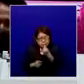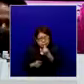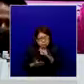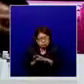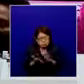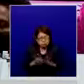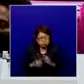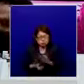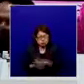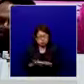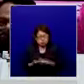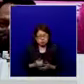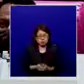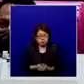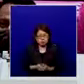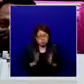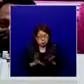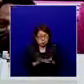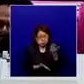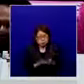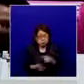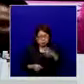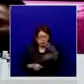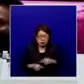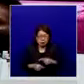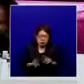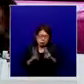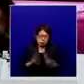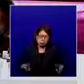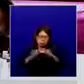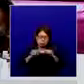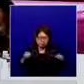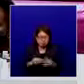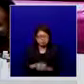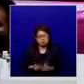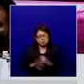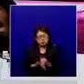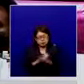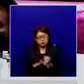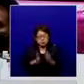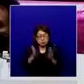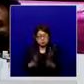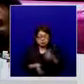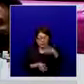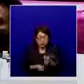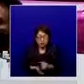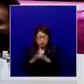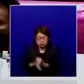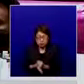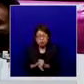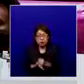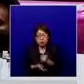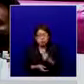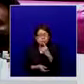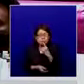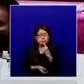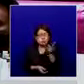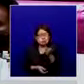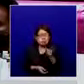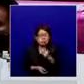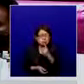าสัวประเทศไทยเงียบกริบอ้างช่วยเหลือคนไทยช่วยแต่น้ำลายเป็นพันล้าน